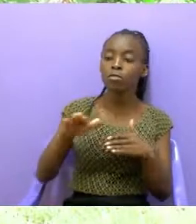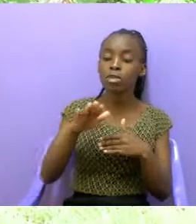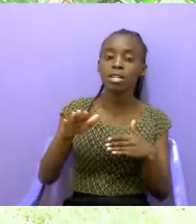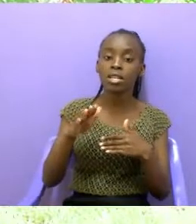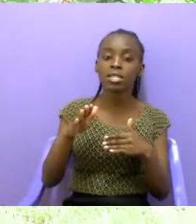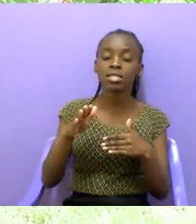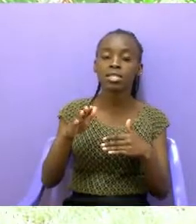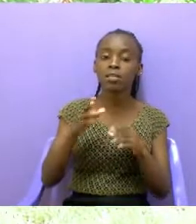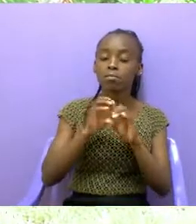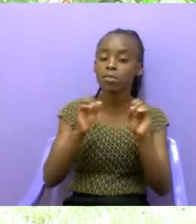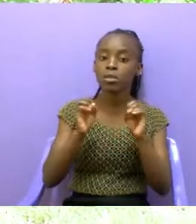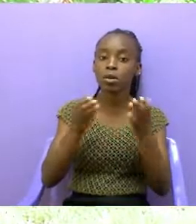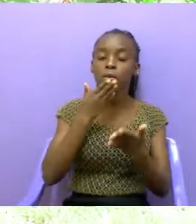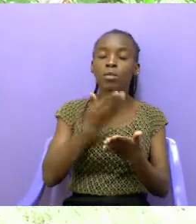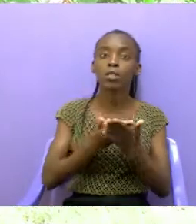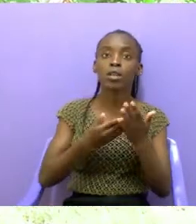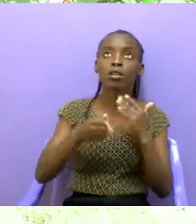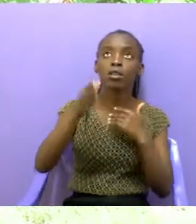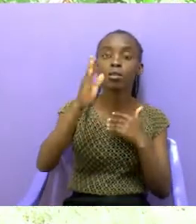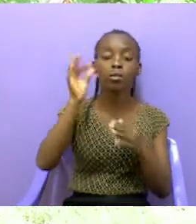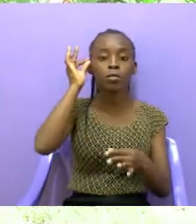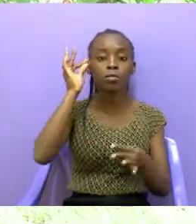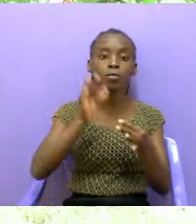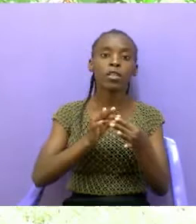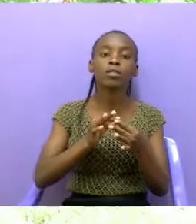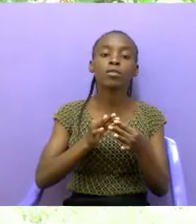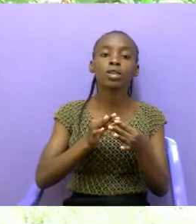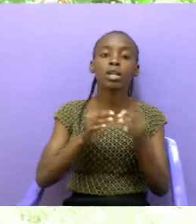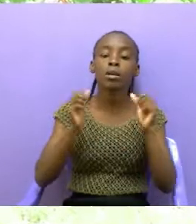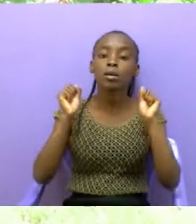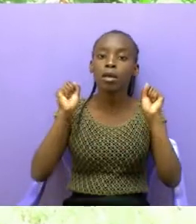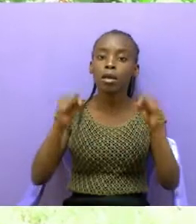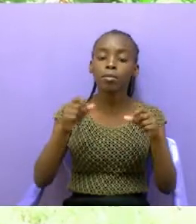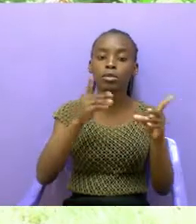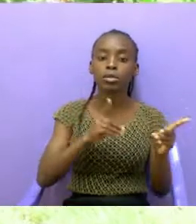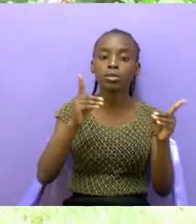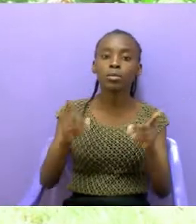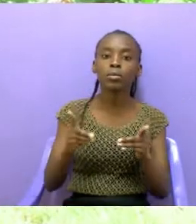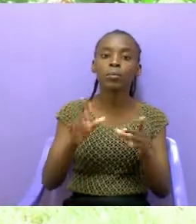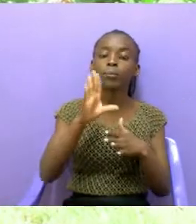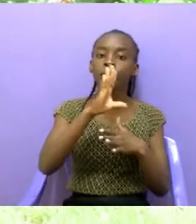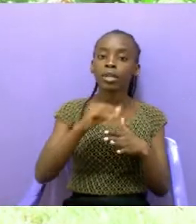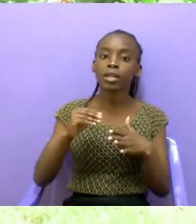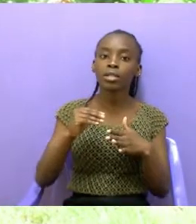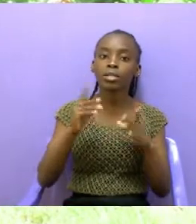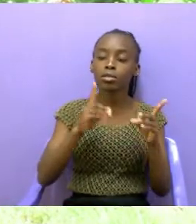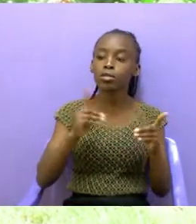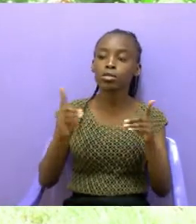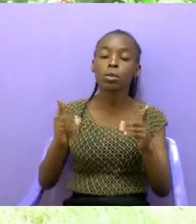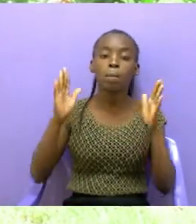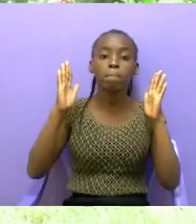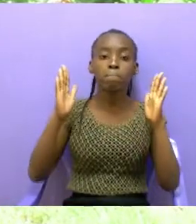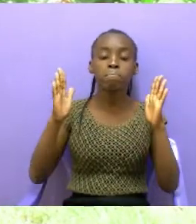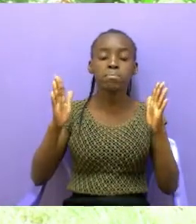wewe ni mwaminifu. Una uwezo wa kutenda na zaidi sana ya kutenda mambo ya ajabu ambayo mwanadamu hawezi